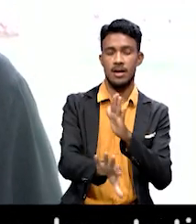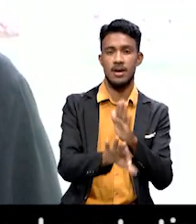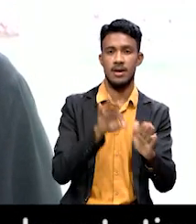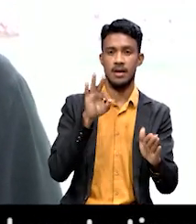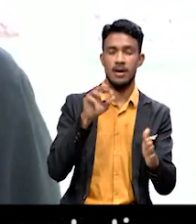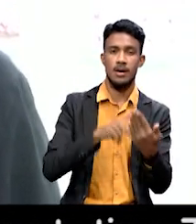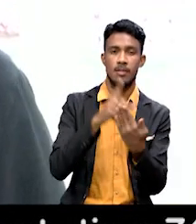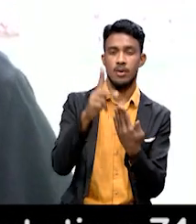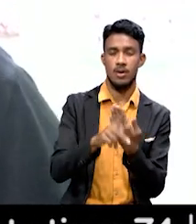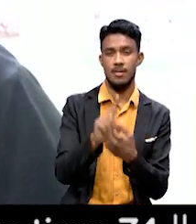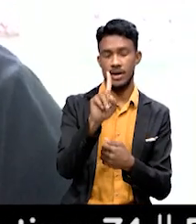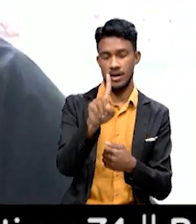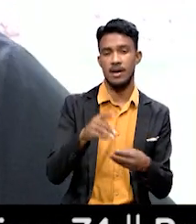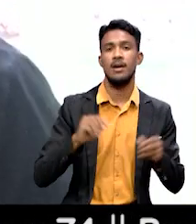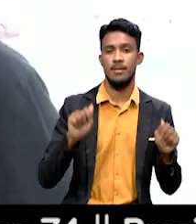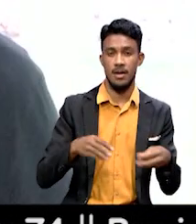bele fo